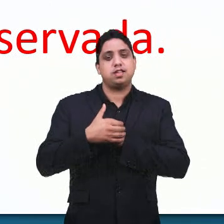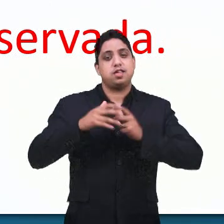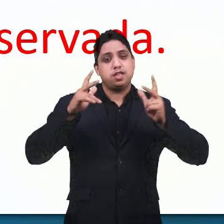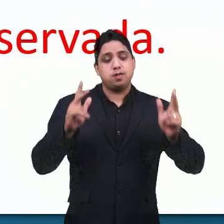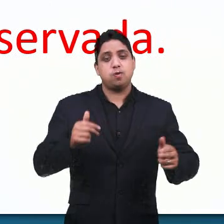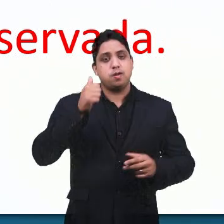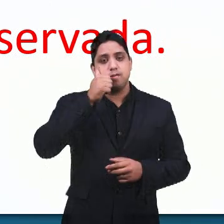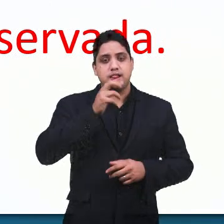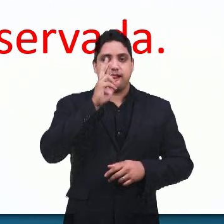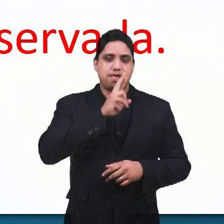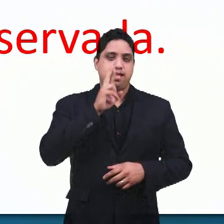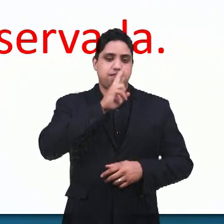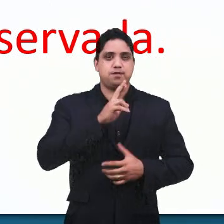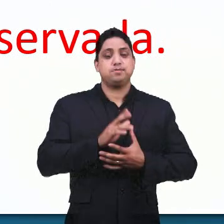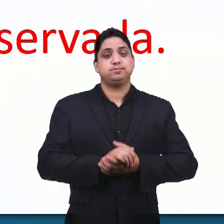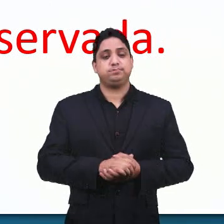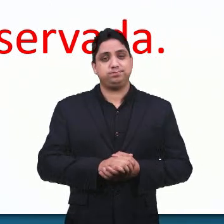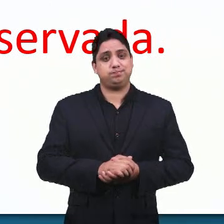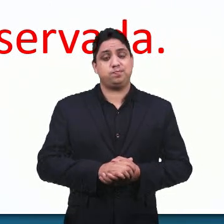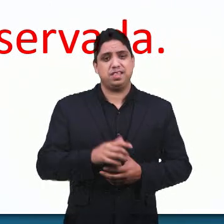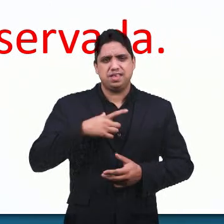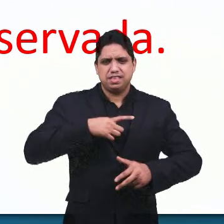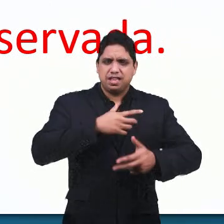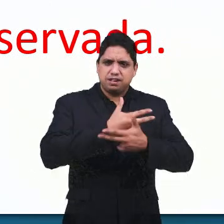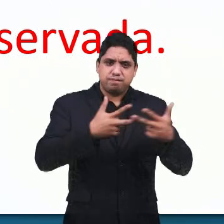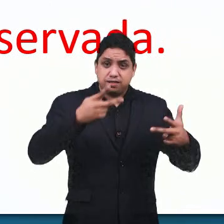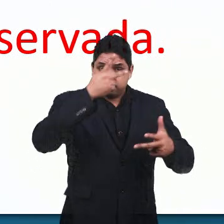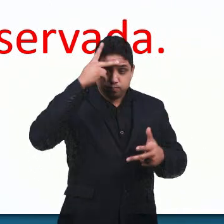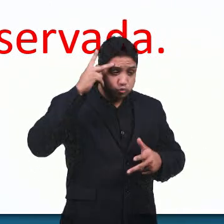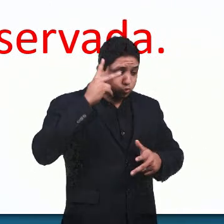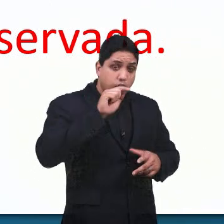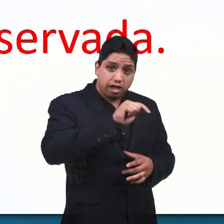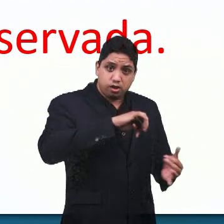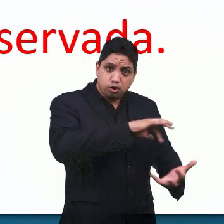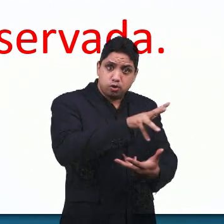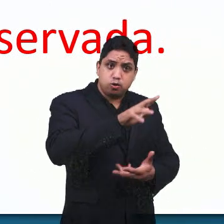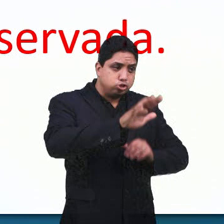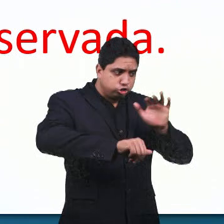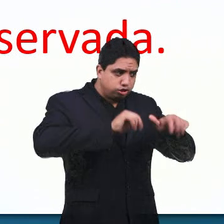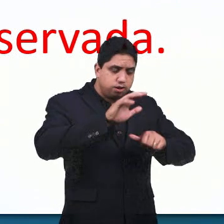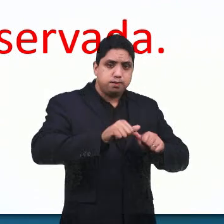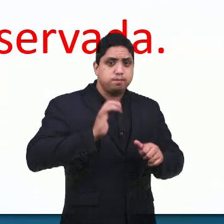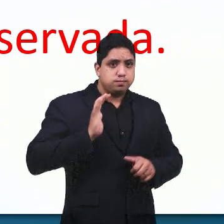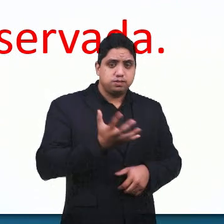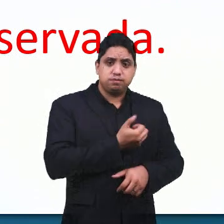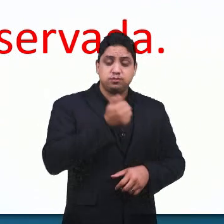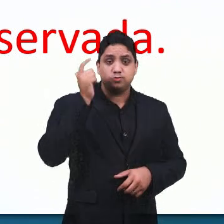fidèle, elles sont préservées comme c'est le cas de Rahab. Il y a beaucoup de vies d'être sauvées.